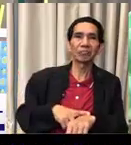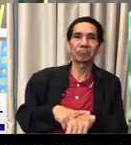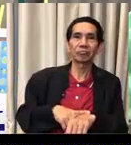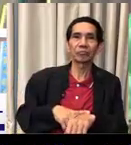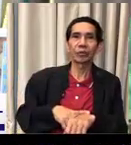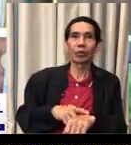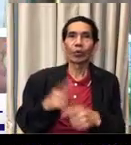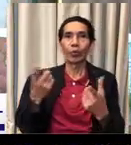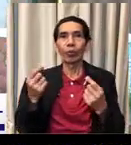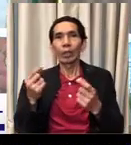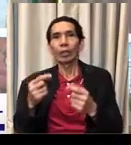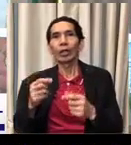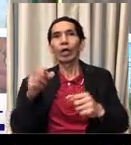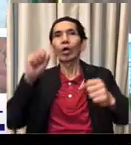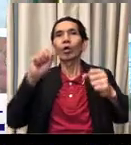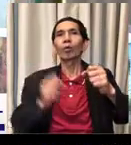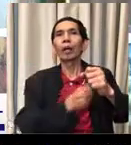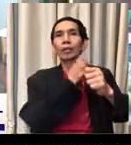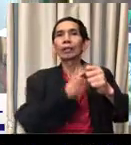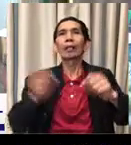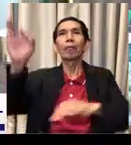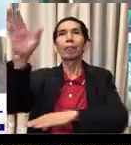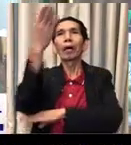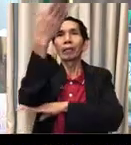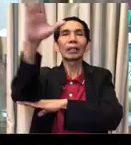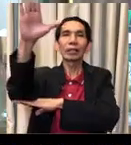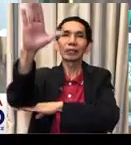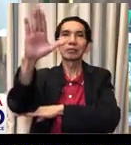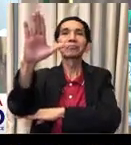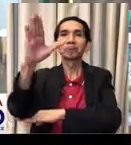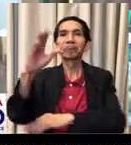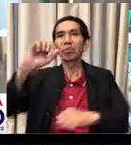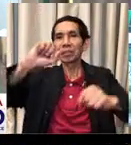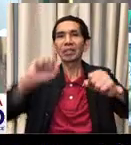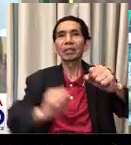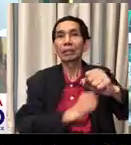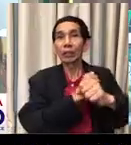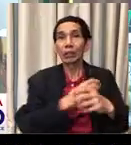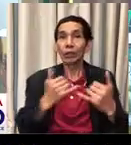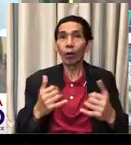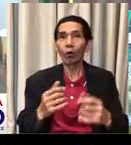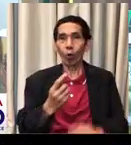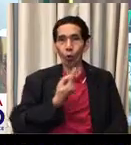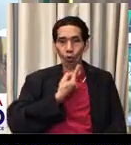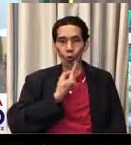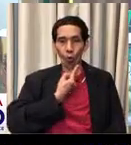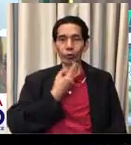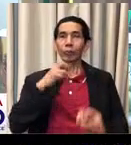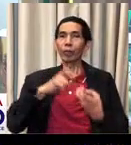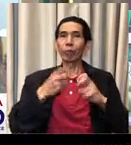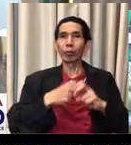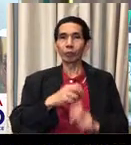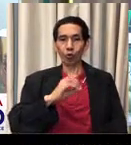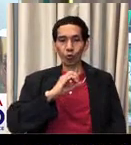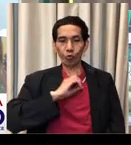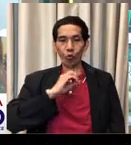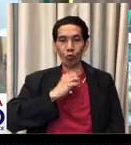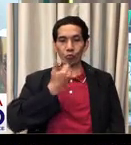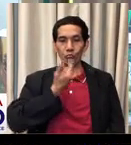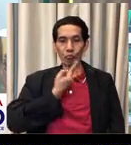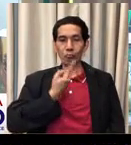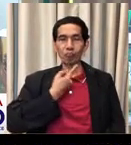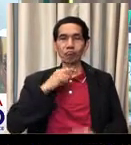Ang gagawin mo lang, kumanta ng Bayang Mag-iliw eh. O ngayon, sinolo mo problema. O